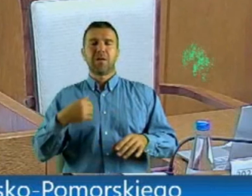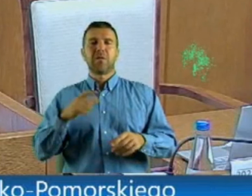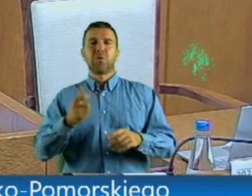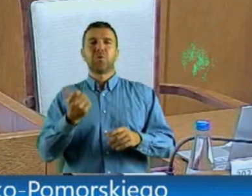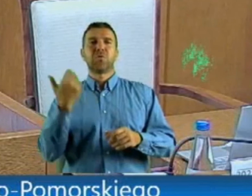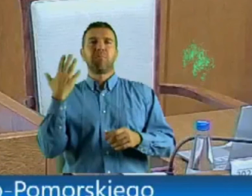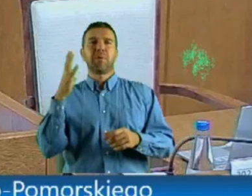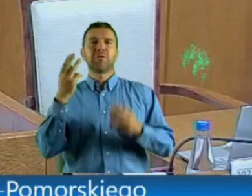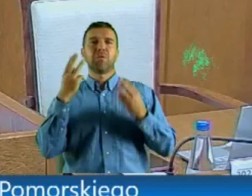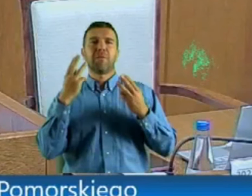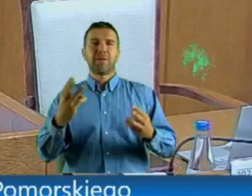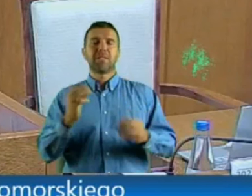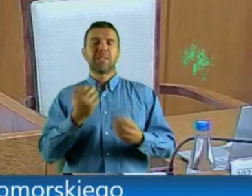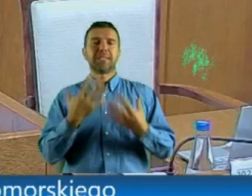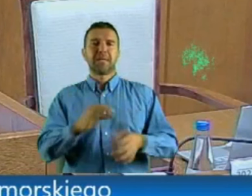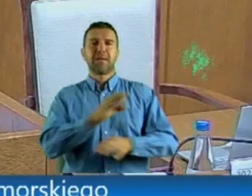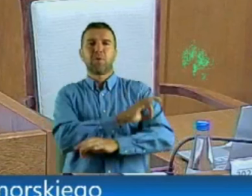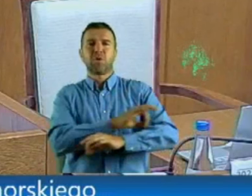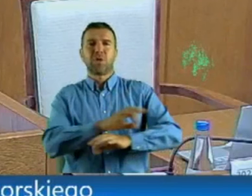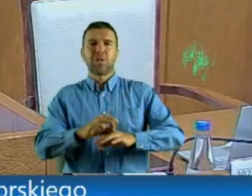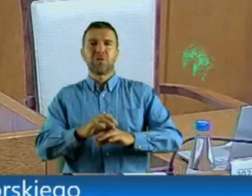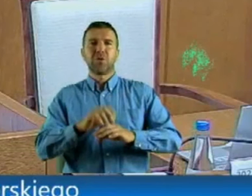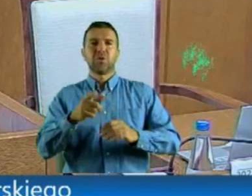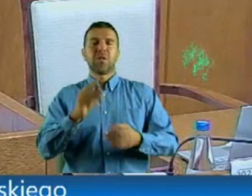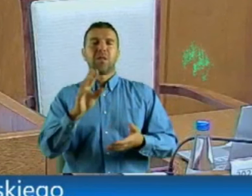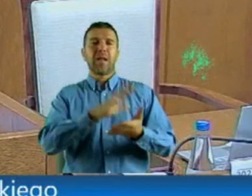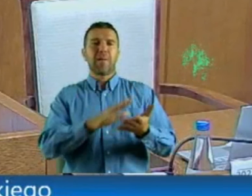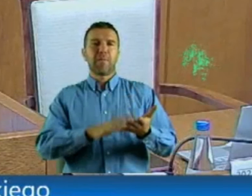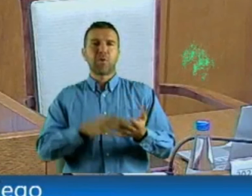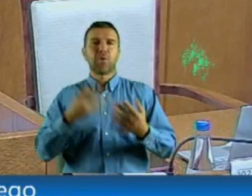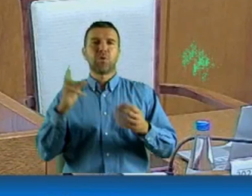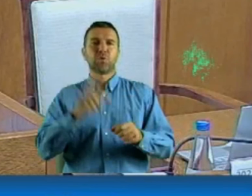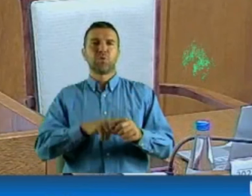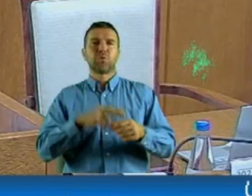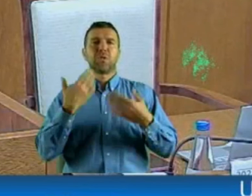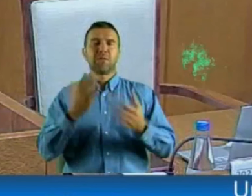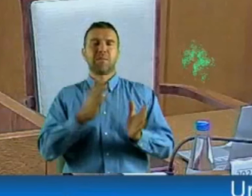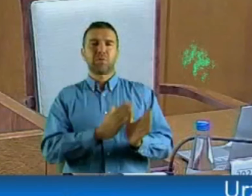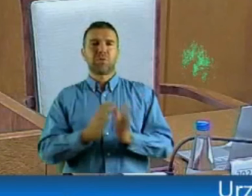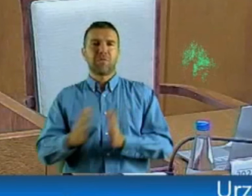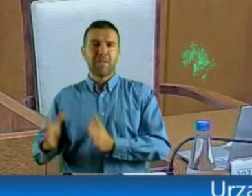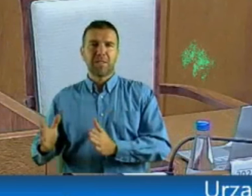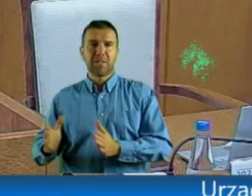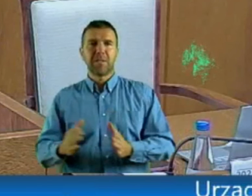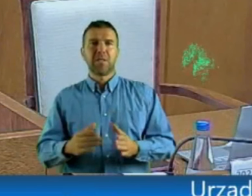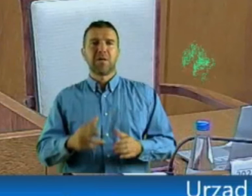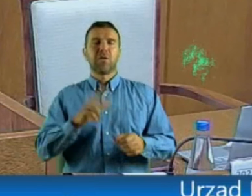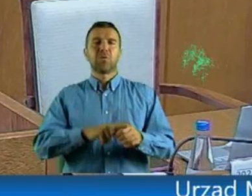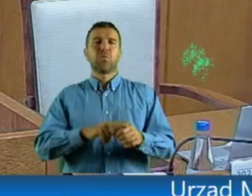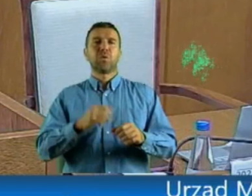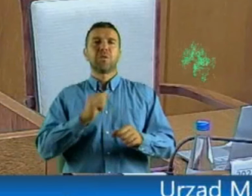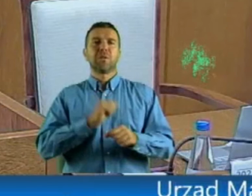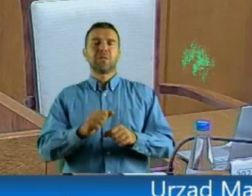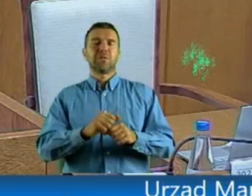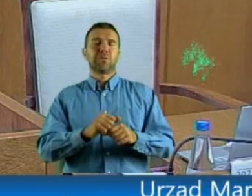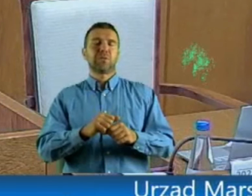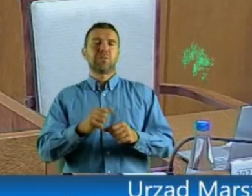bardzo ważne, co chciałem podkreślić. W tym raporcie, który żeśmy Państwu przygotowali, który obejmuje